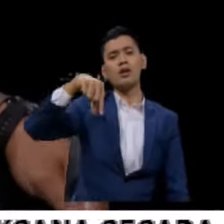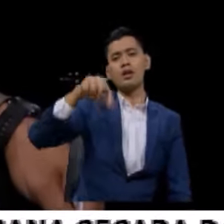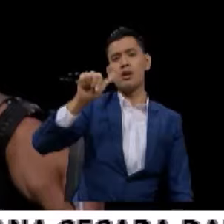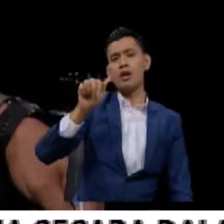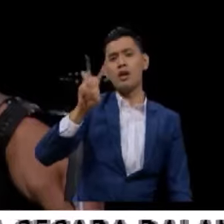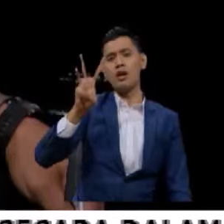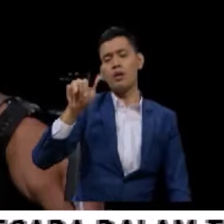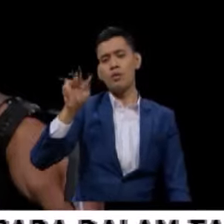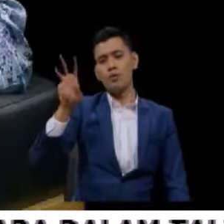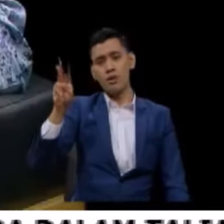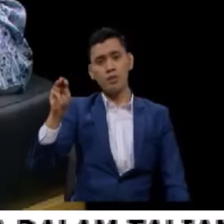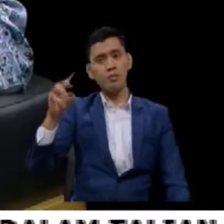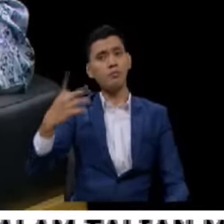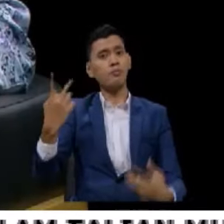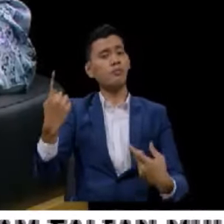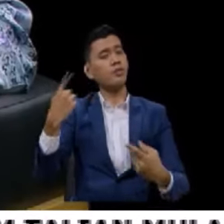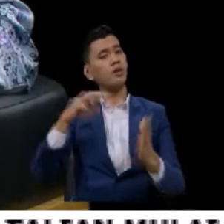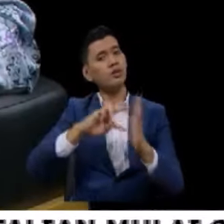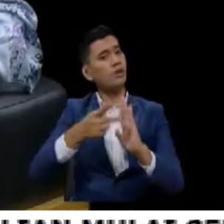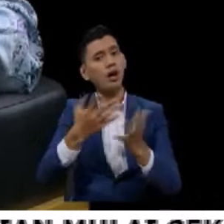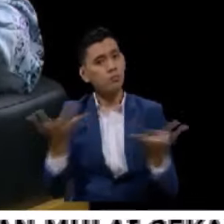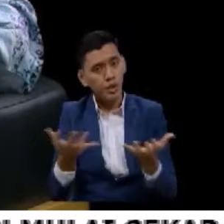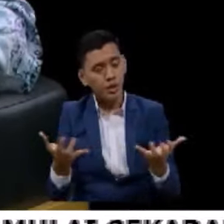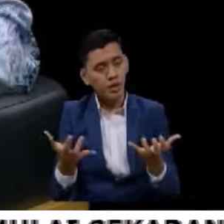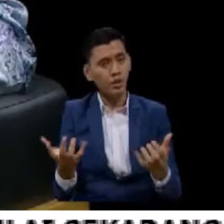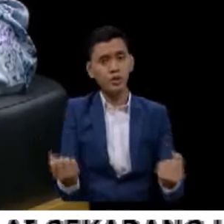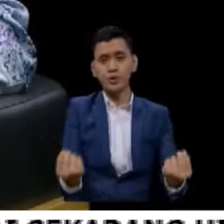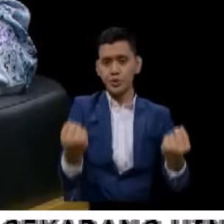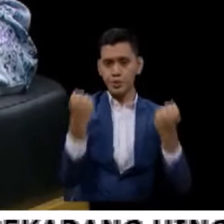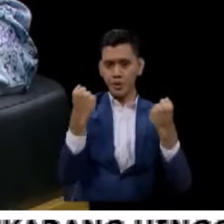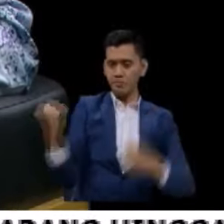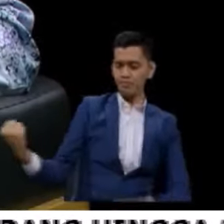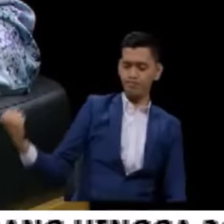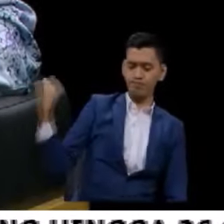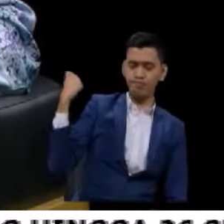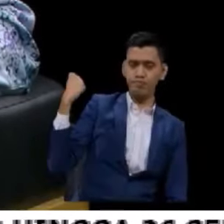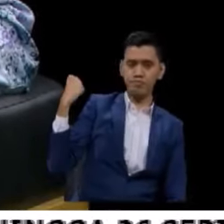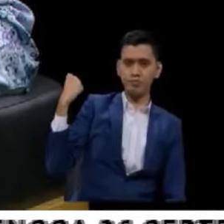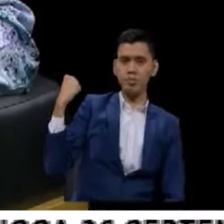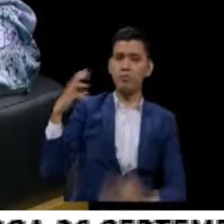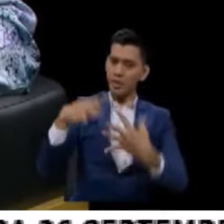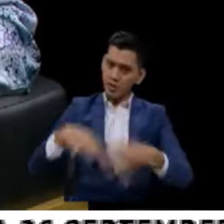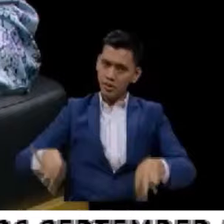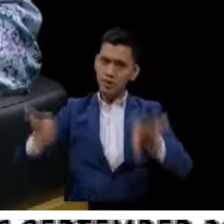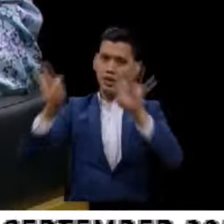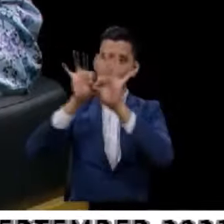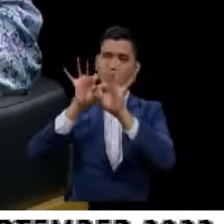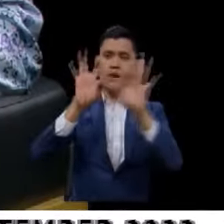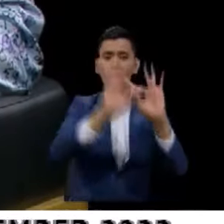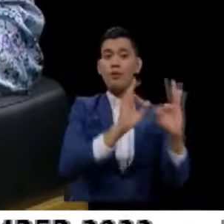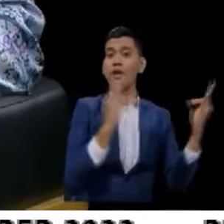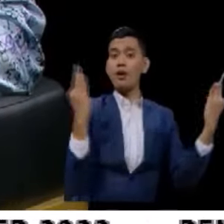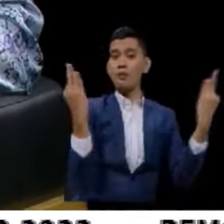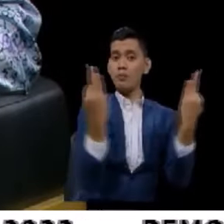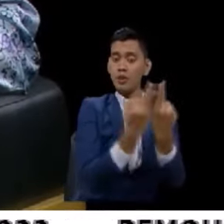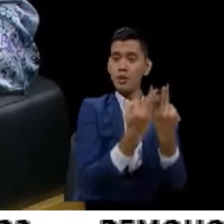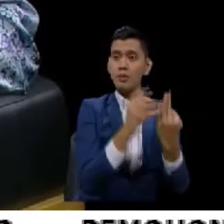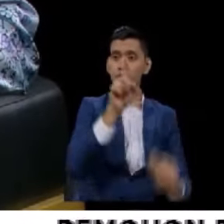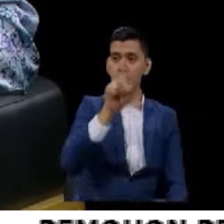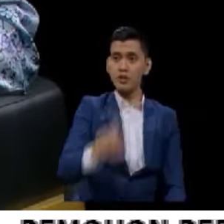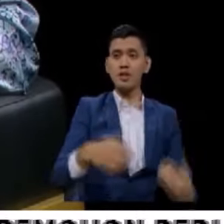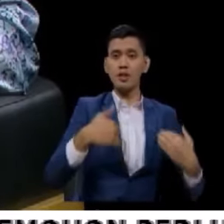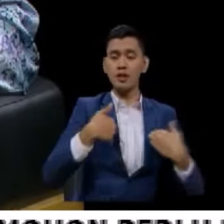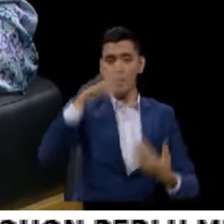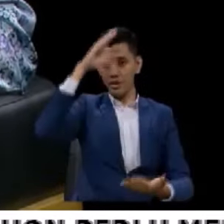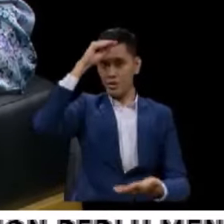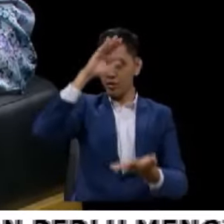masuk ya elah wagom gagah demo tiang sedih dalam keluarganya tentulah Hai